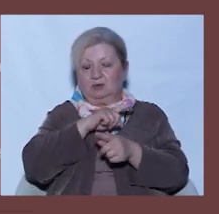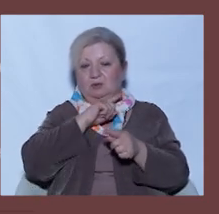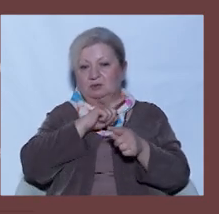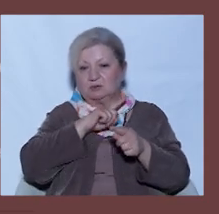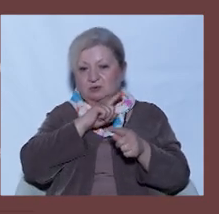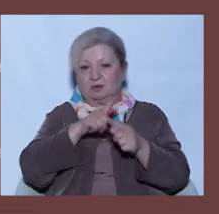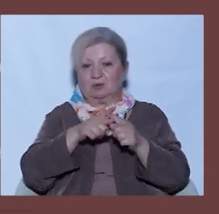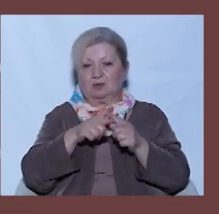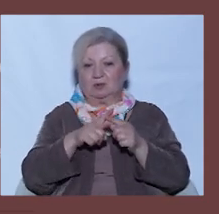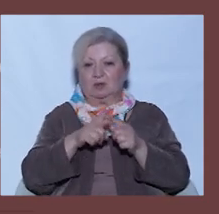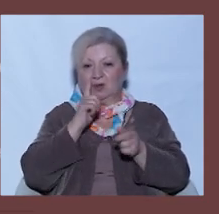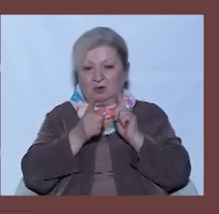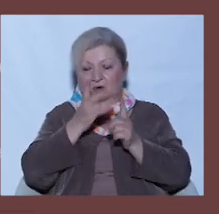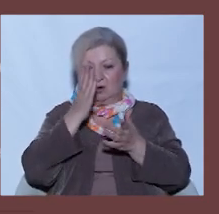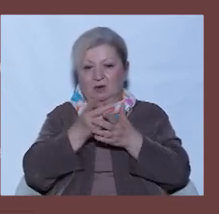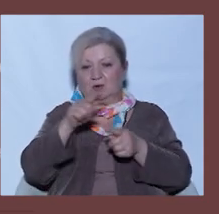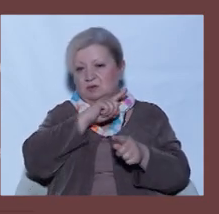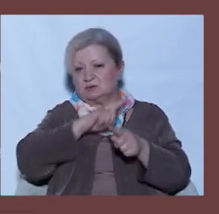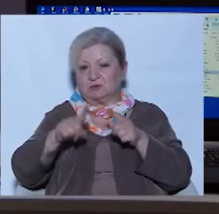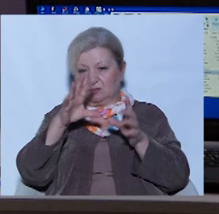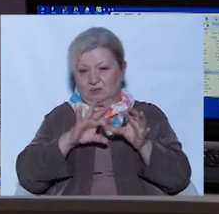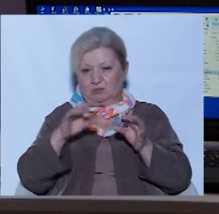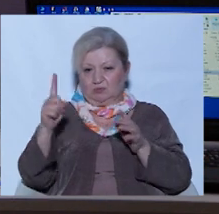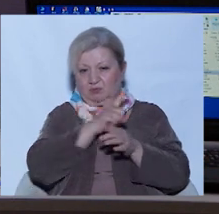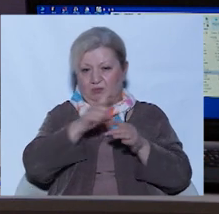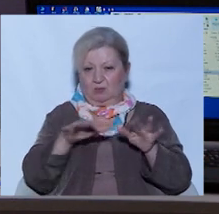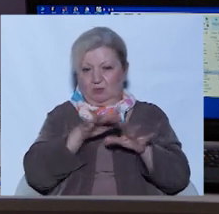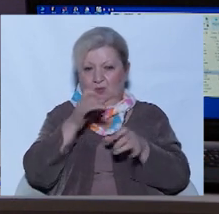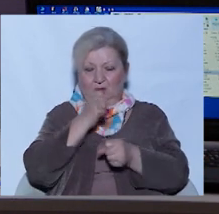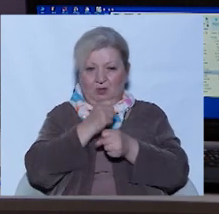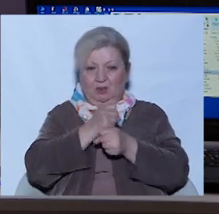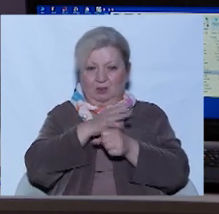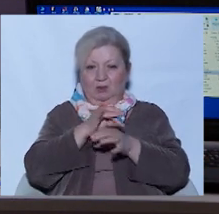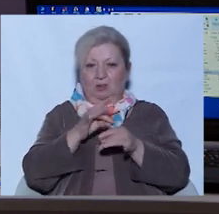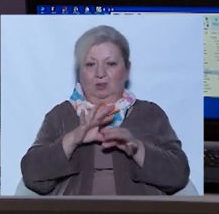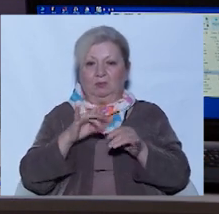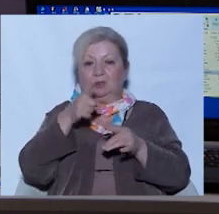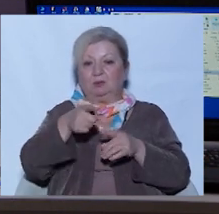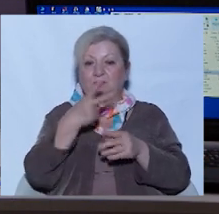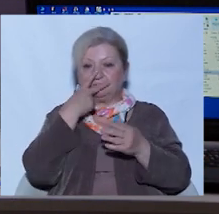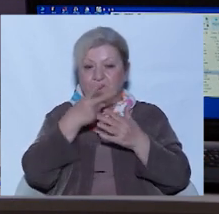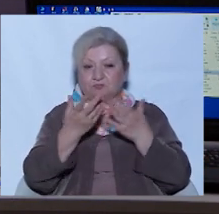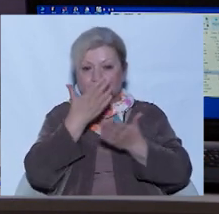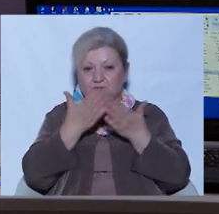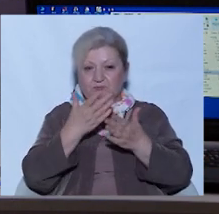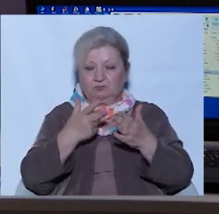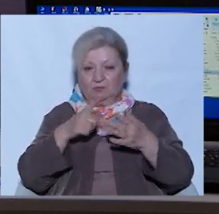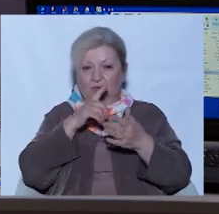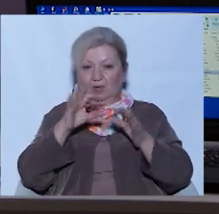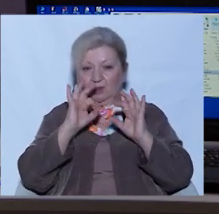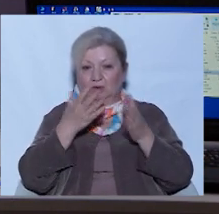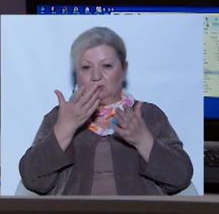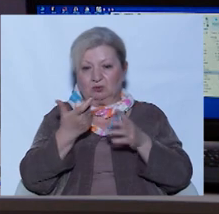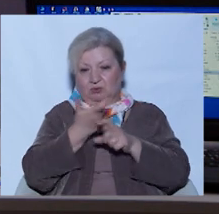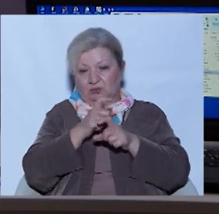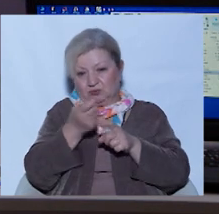სწრაფად მიმდინარეობს, მაგრამ ყოველა წარმოუდგენელია რომ შენელების გარეშე აგვეხსნა ეს მოვლენები ამ დონეზე,